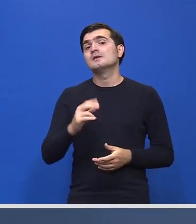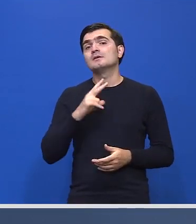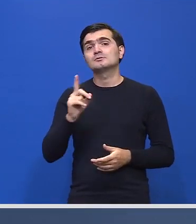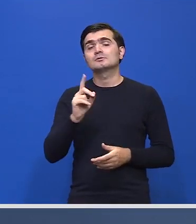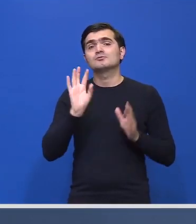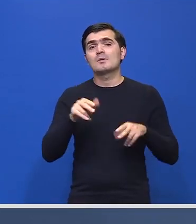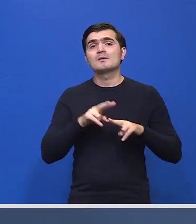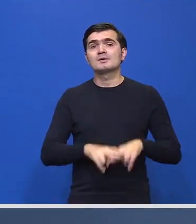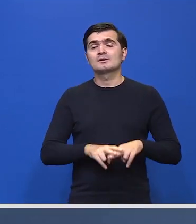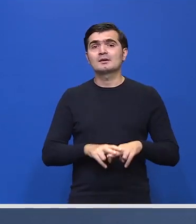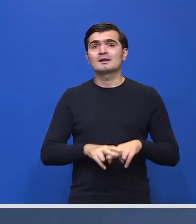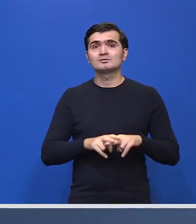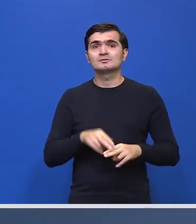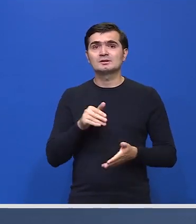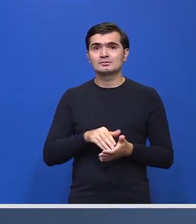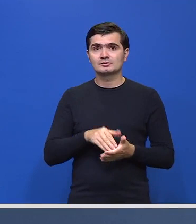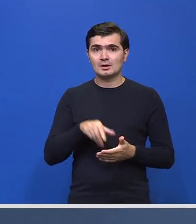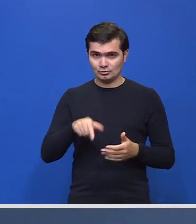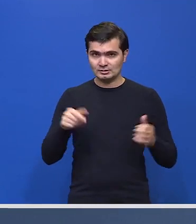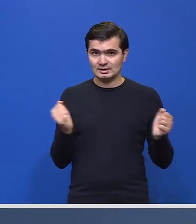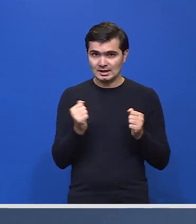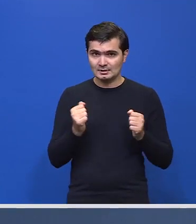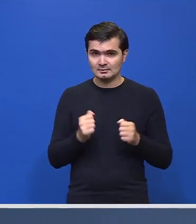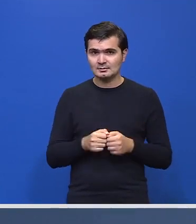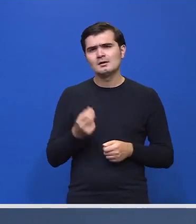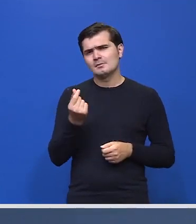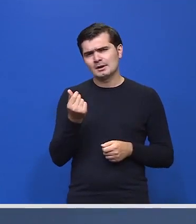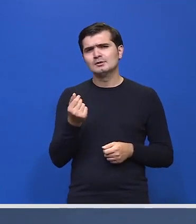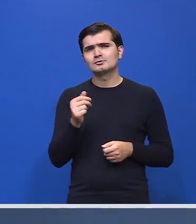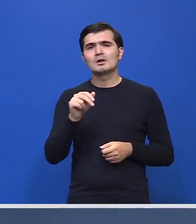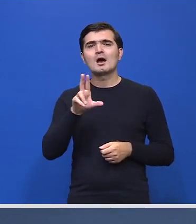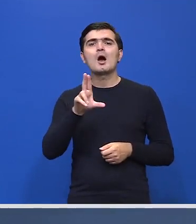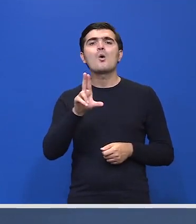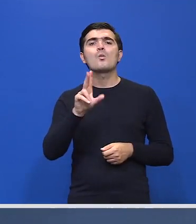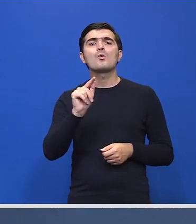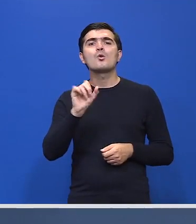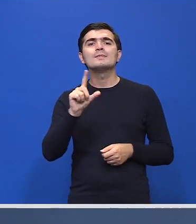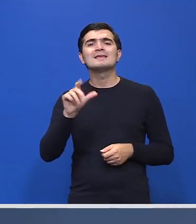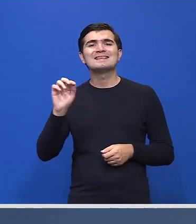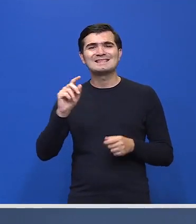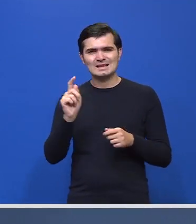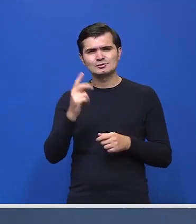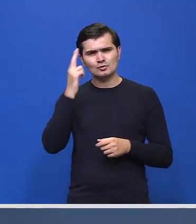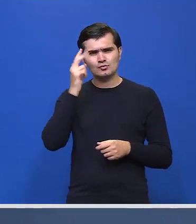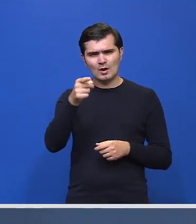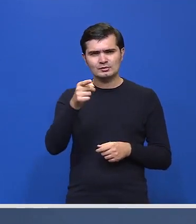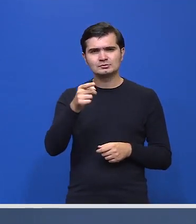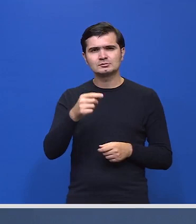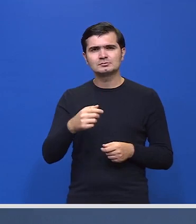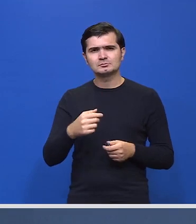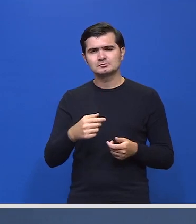resursele necesare pentru... În această iarnă? Prețurile la utilități, după cum bine cunoașteți și prin